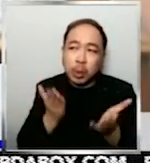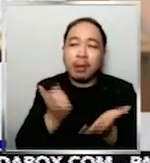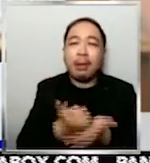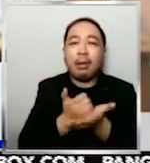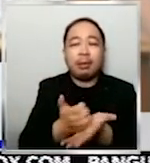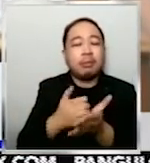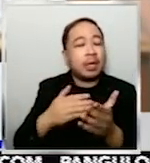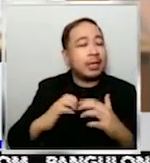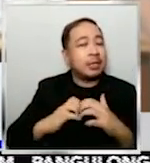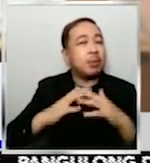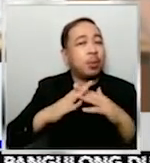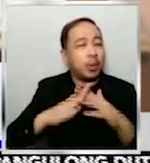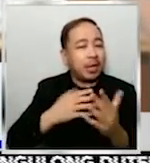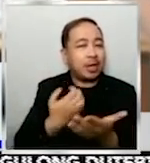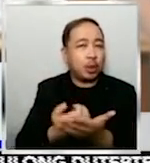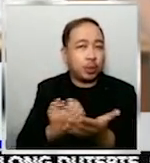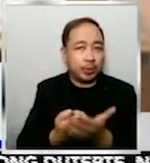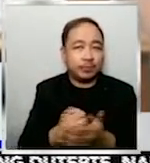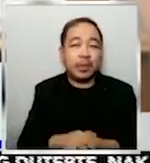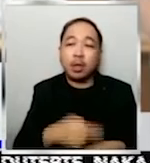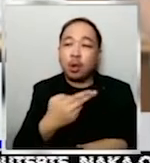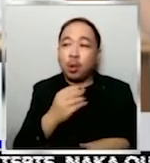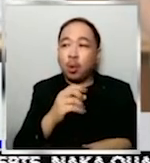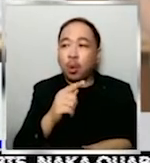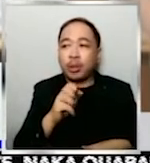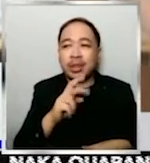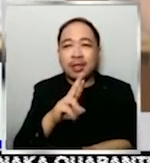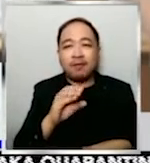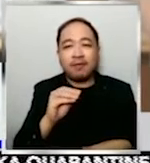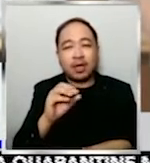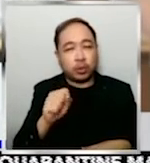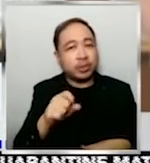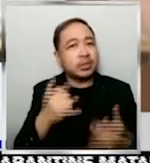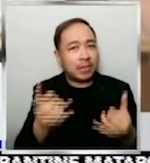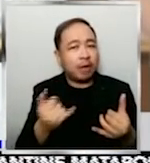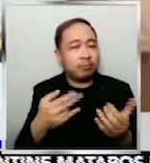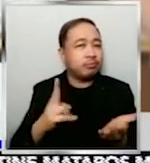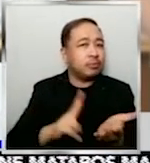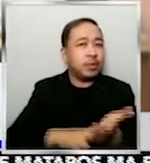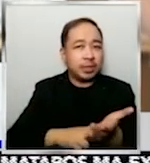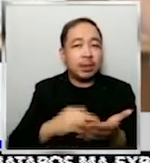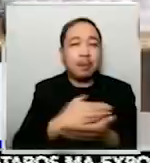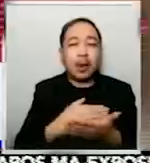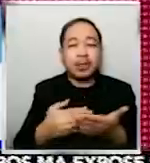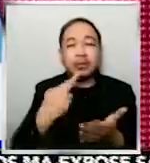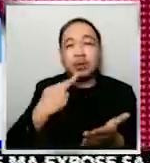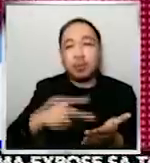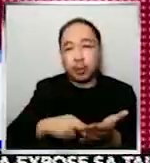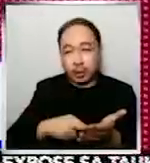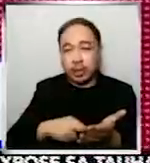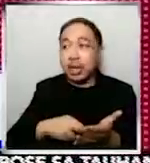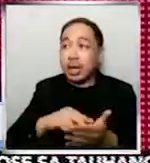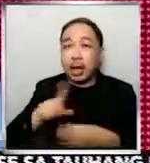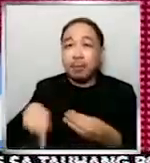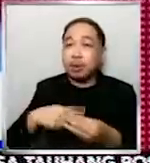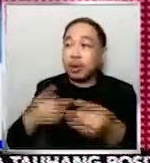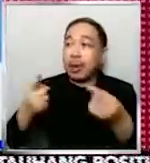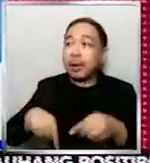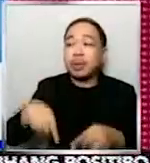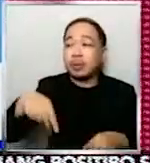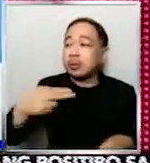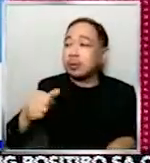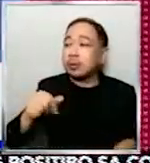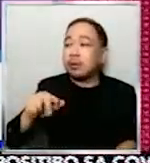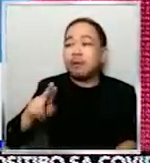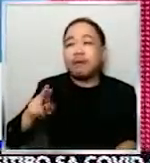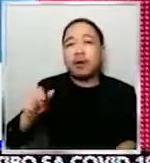suportado raw ni Senador Rizzo Ontiveros ang partial report ng Senate Blue Ribbon Committee kaugnay sa kumpanyang Farmally. Nanawagan si Attorney Alex